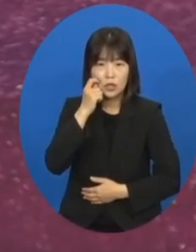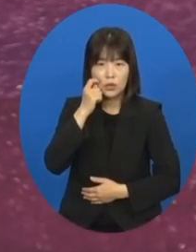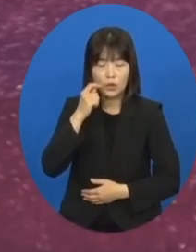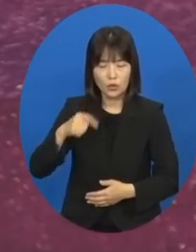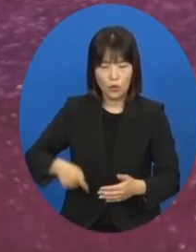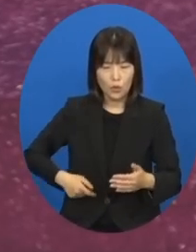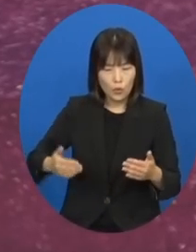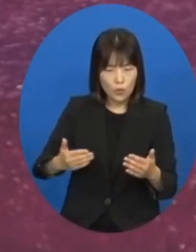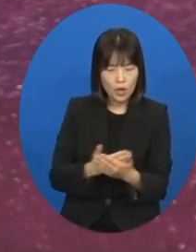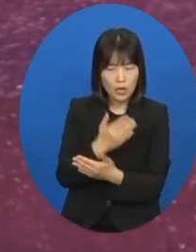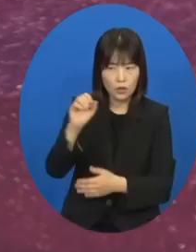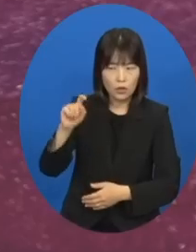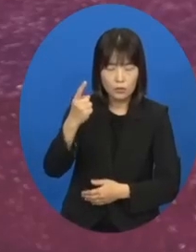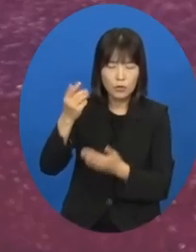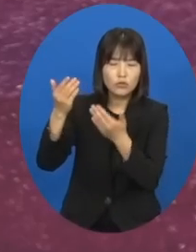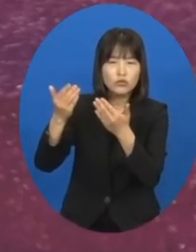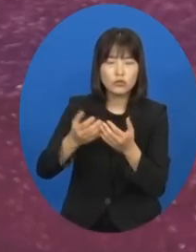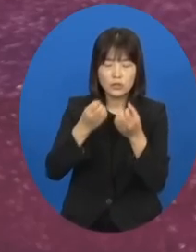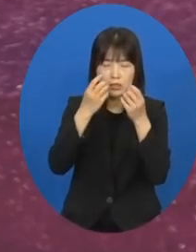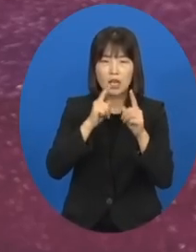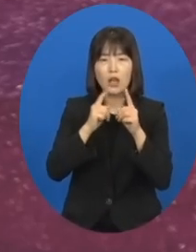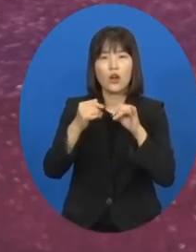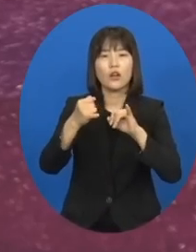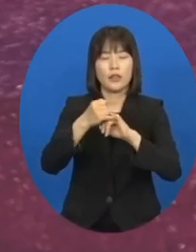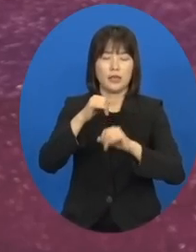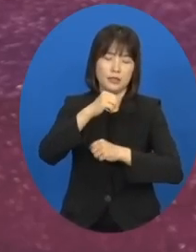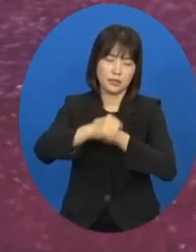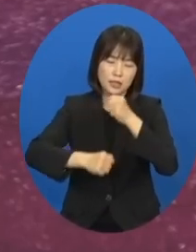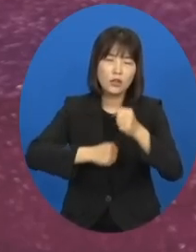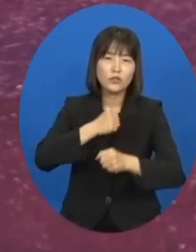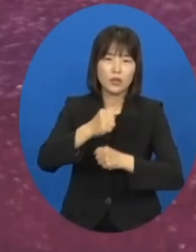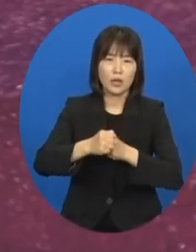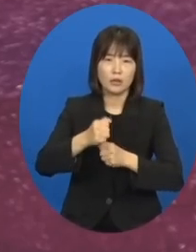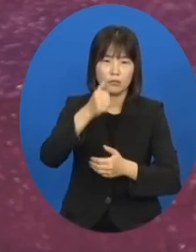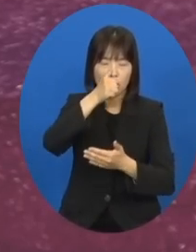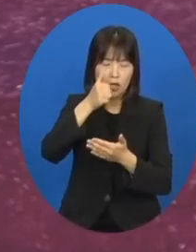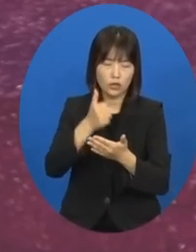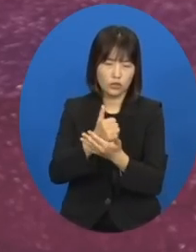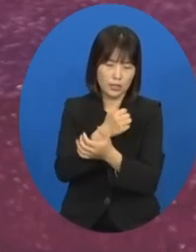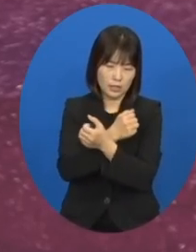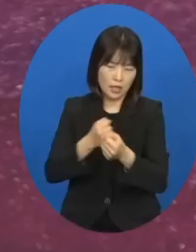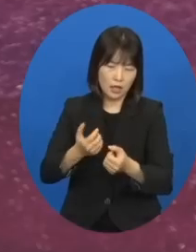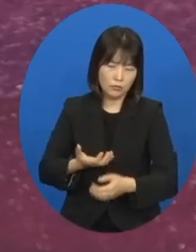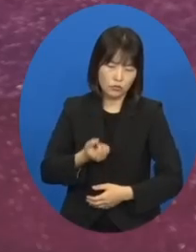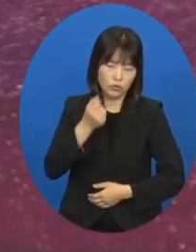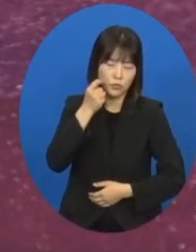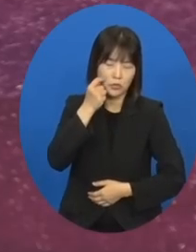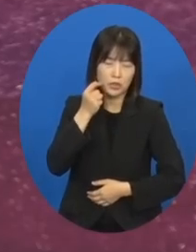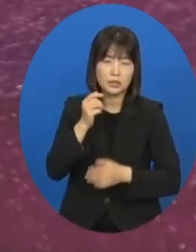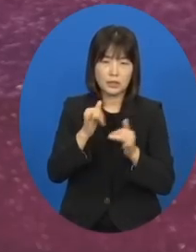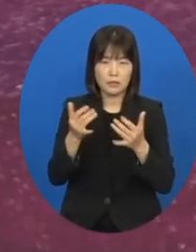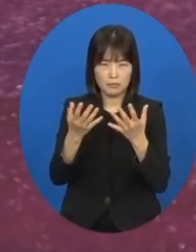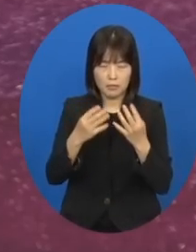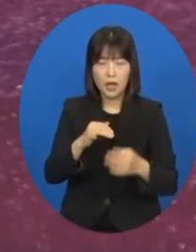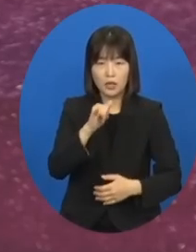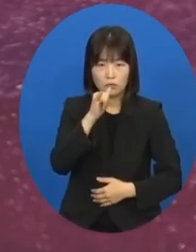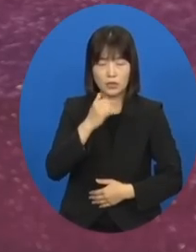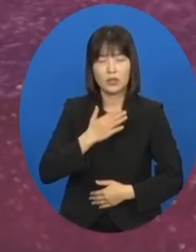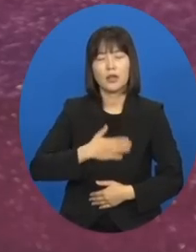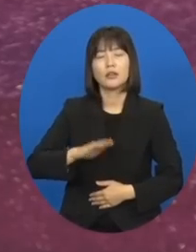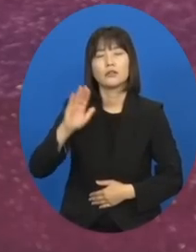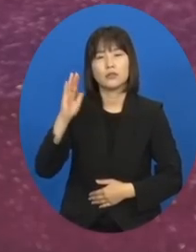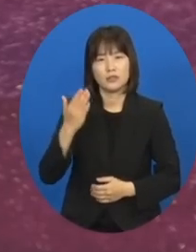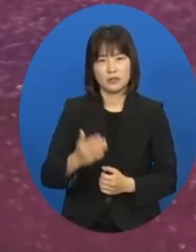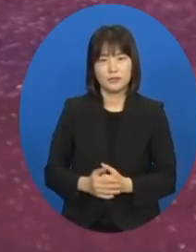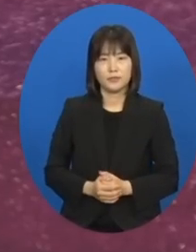말미와 주어지는이 세 언약의 자유함 죄 사함을 누리지 못한 분들이 참 많이 있구나 하는 것을 알게